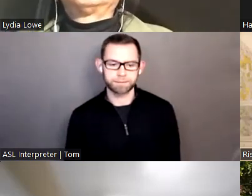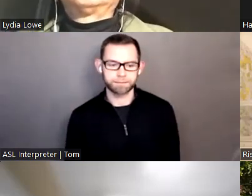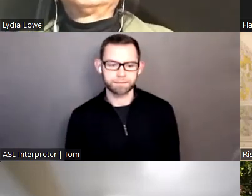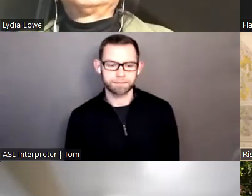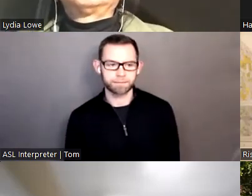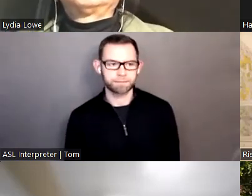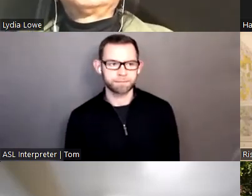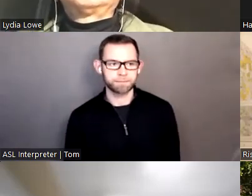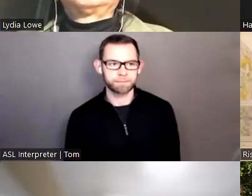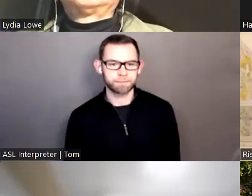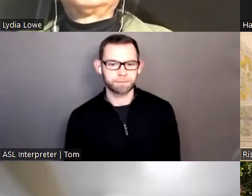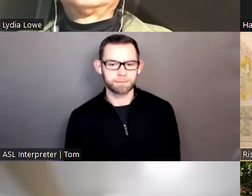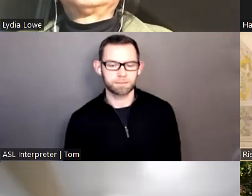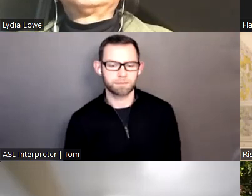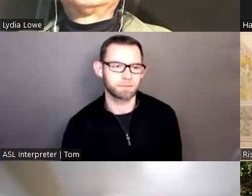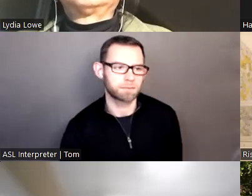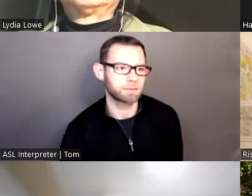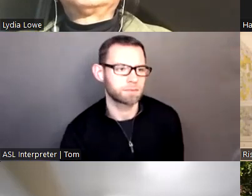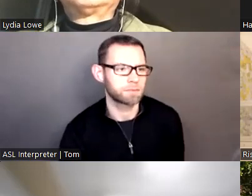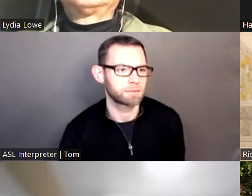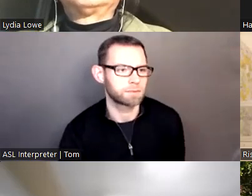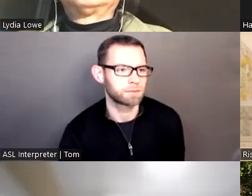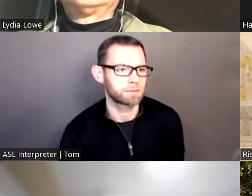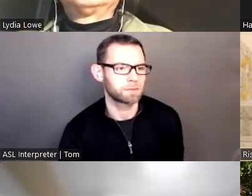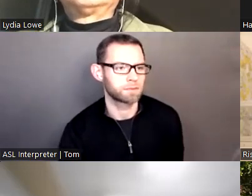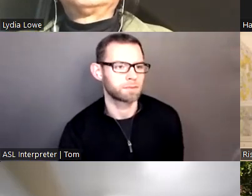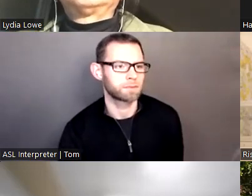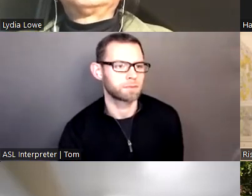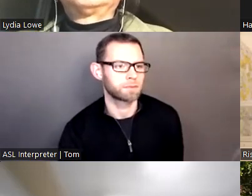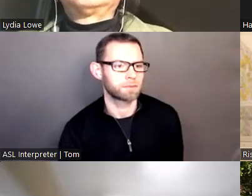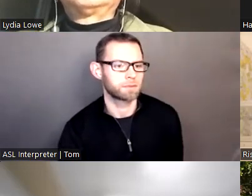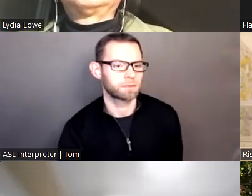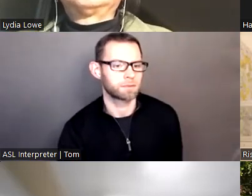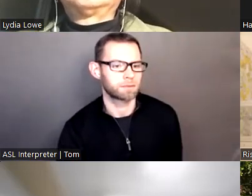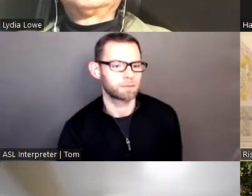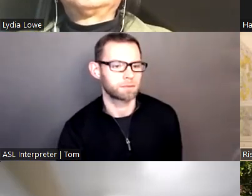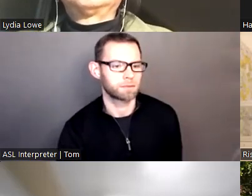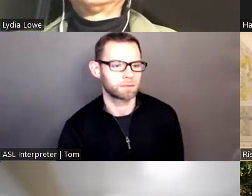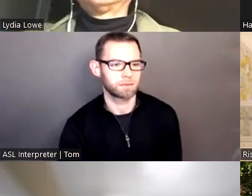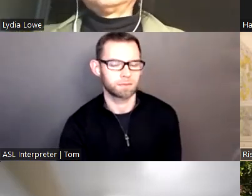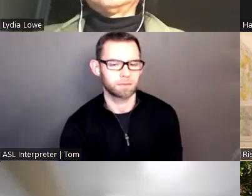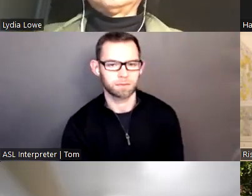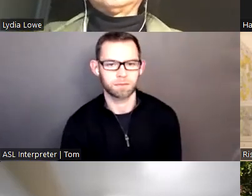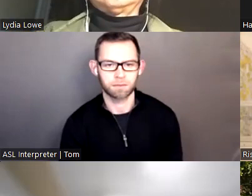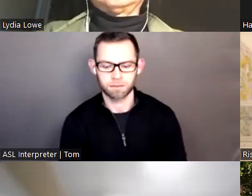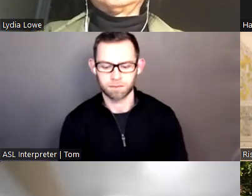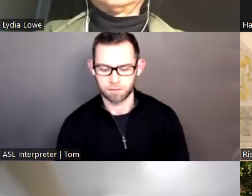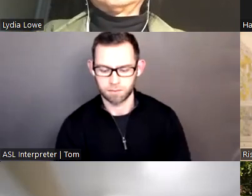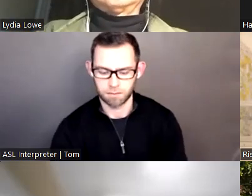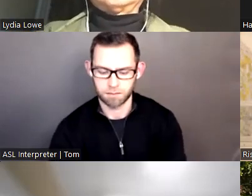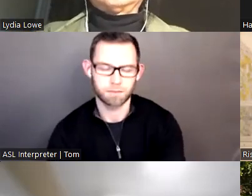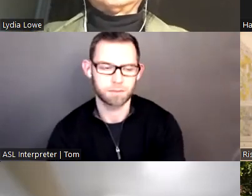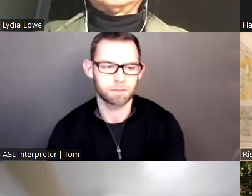justicia ambiental, Moi, es muy, pour muy importante justice en environnementale, estos là, je pense que c'est tiempos, vraiment important. ya que